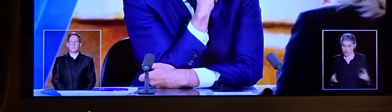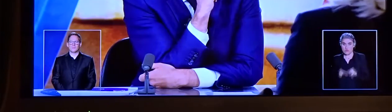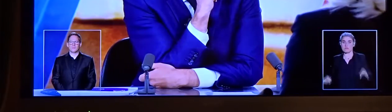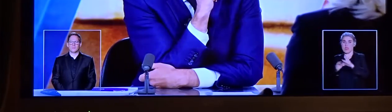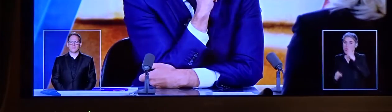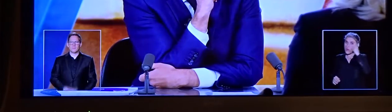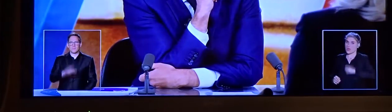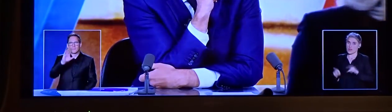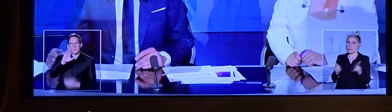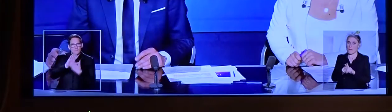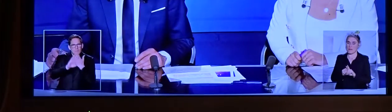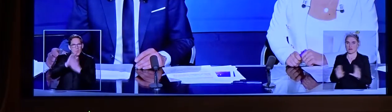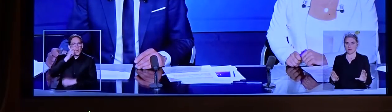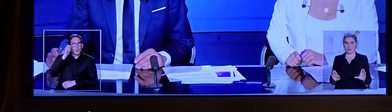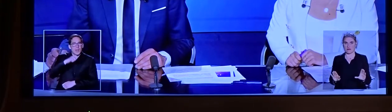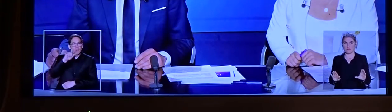aujourd'hui.